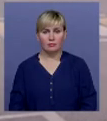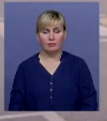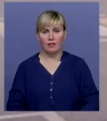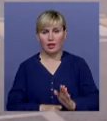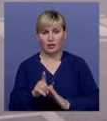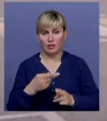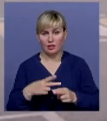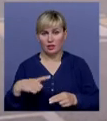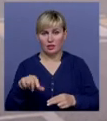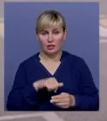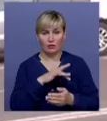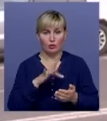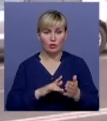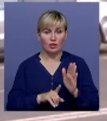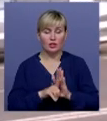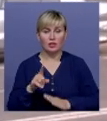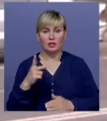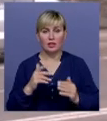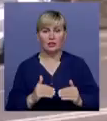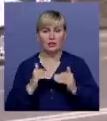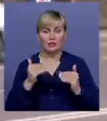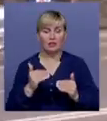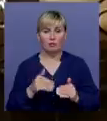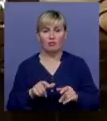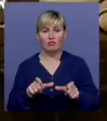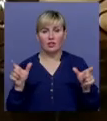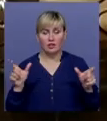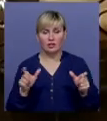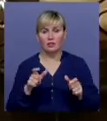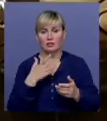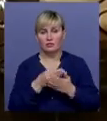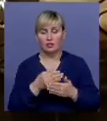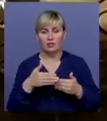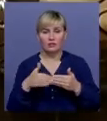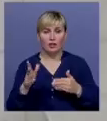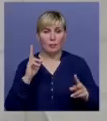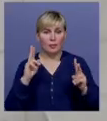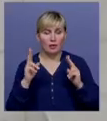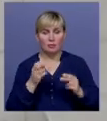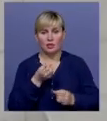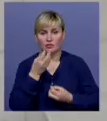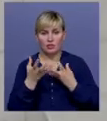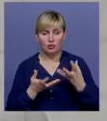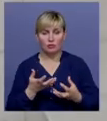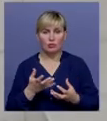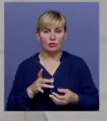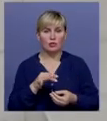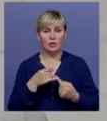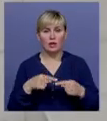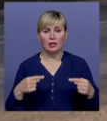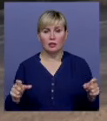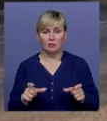начале этой недели в городе стартовал третий этап выхода из карантина свои двери распахнули парикмахерской цветочной и непродовольственные